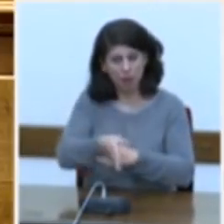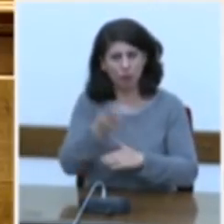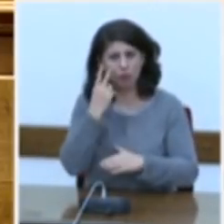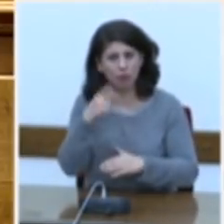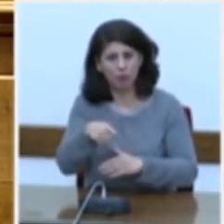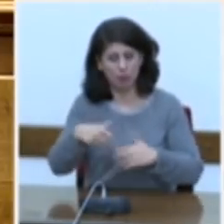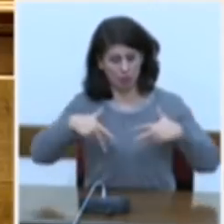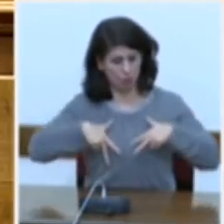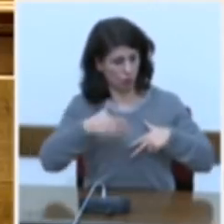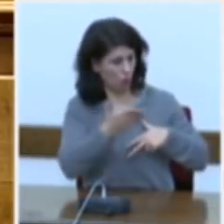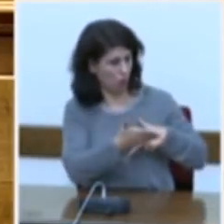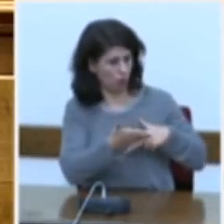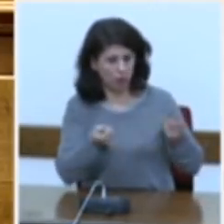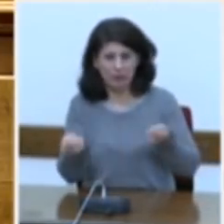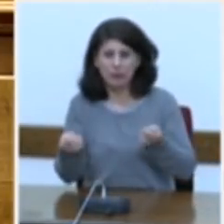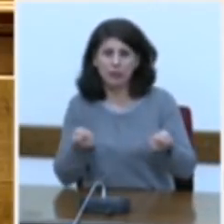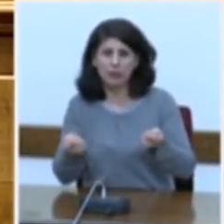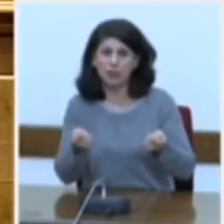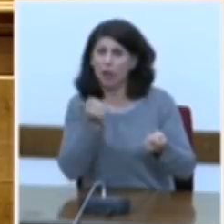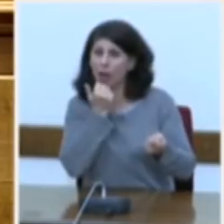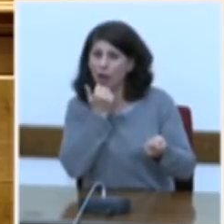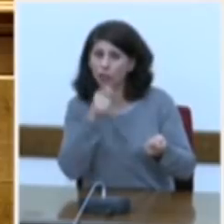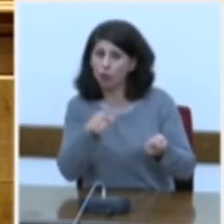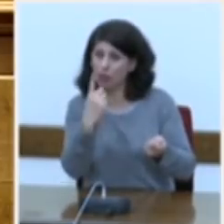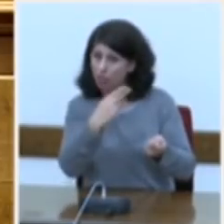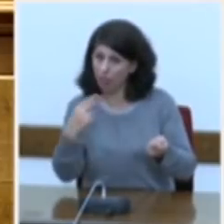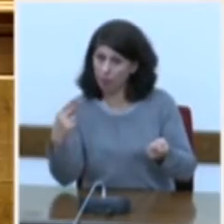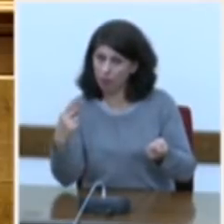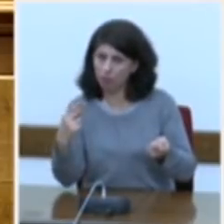έναν υπουργό του να χειρίζεται ή λαθεμένα ένα ζήτημα,